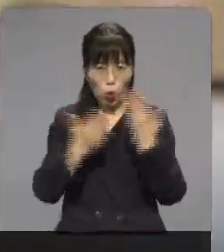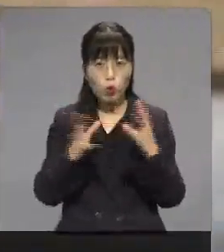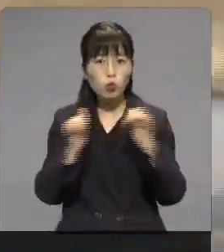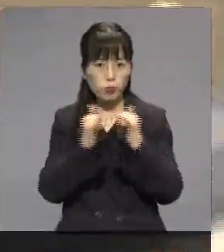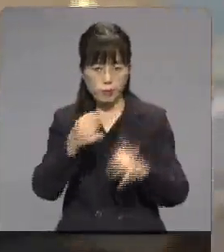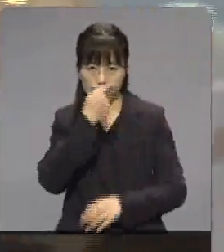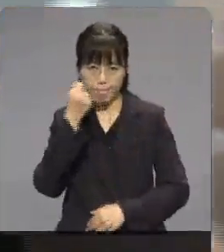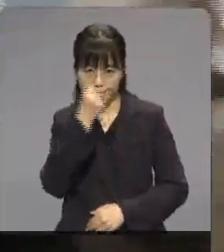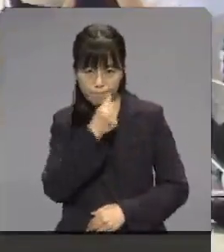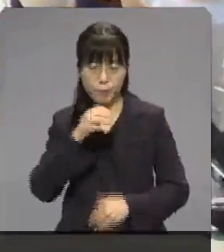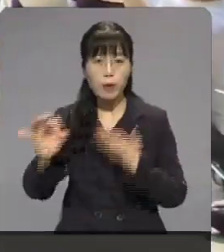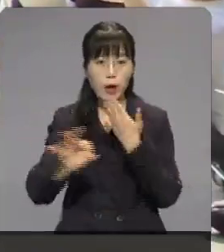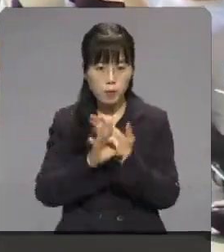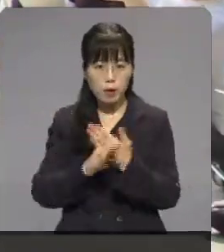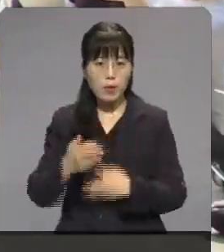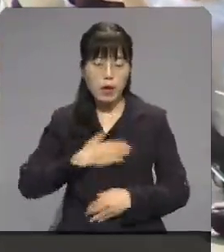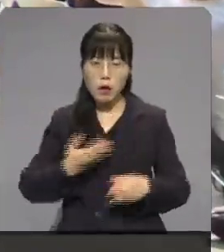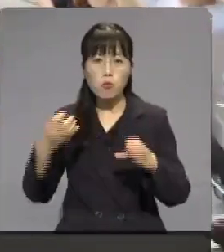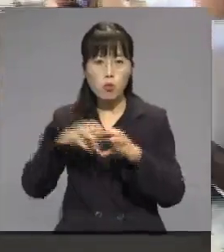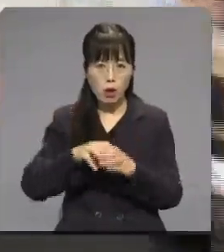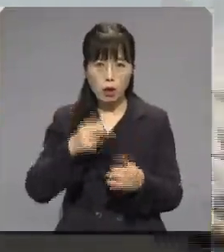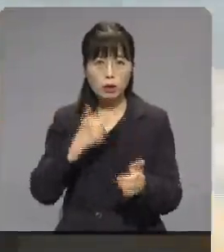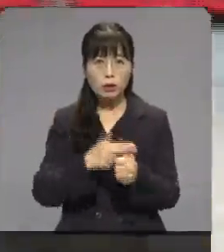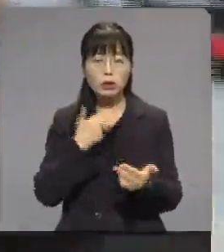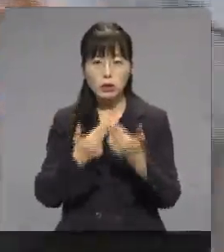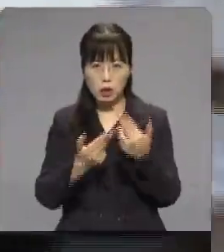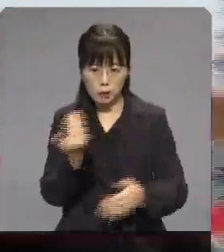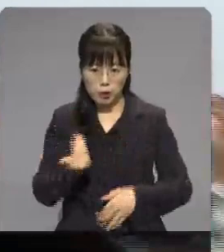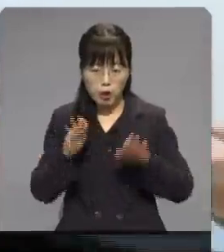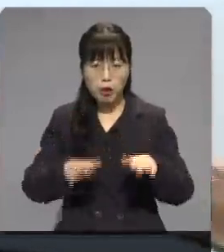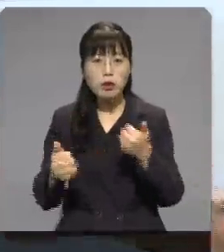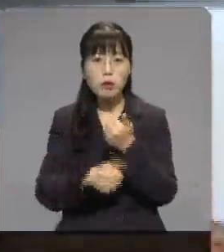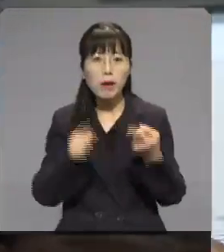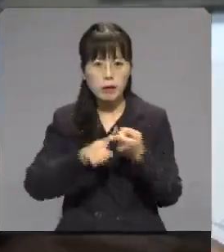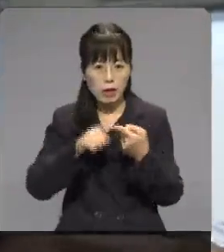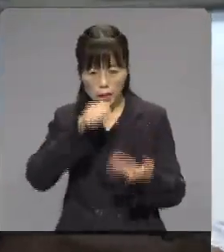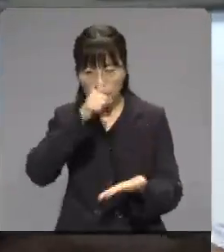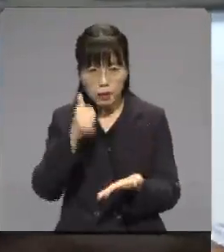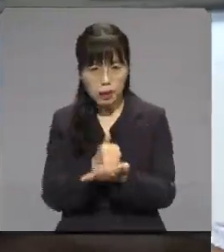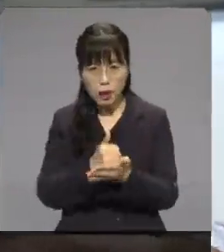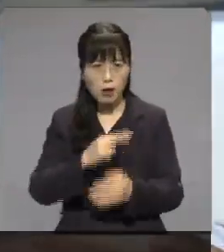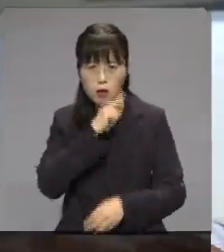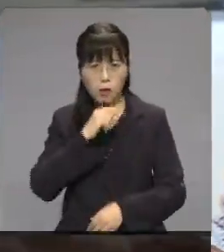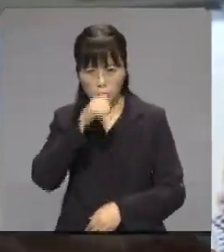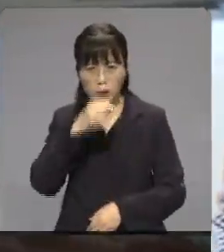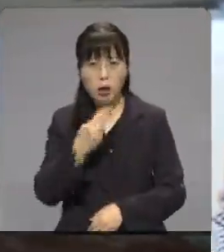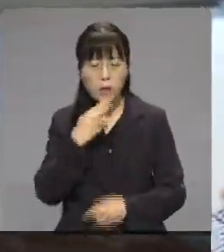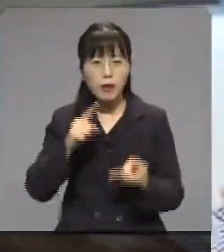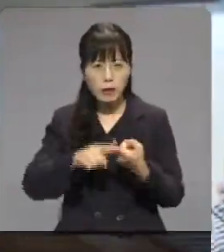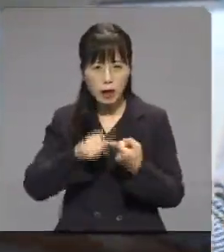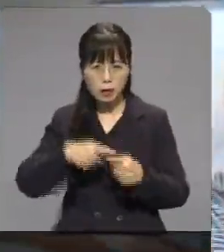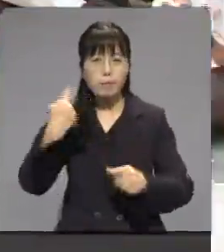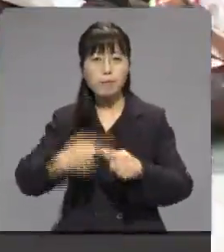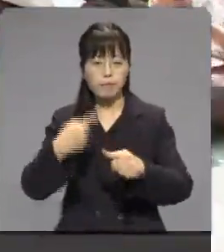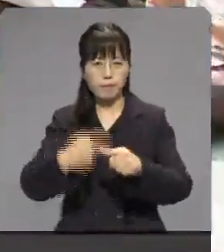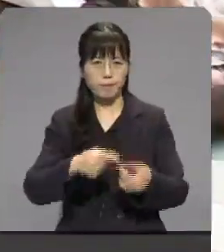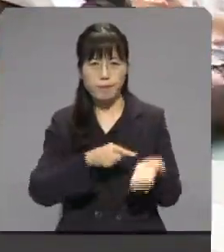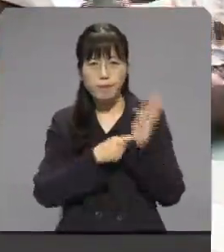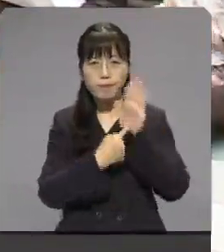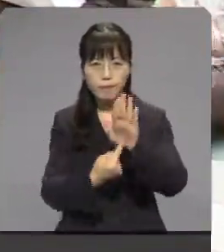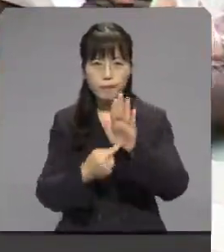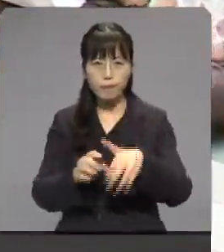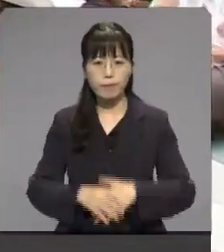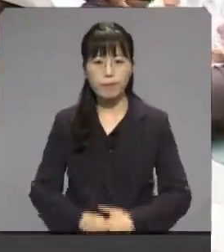다 아는 내용이라며 나를 포함한 의협 전현직 임원들에 대한 죄, 혐의 여부 또한 마찬가지라고